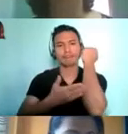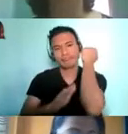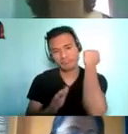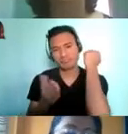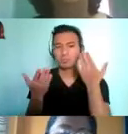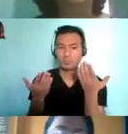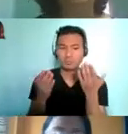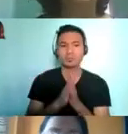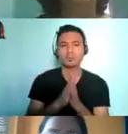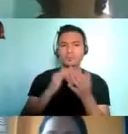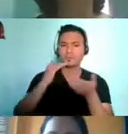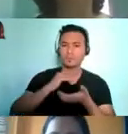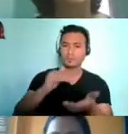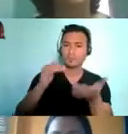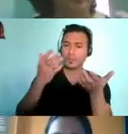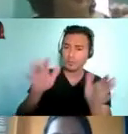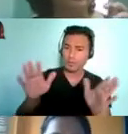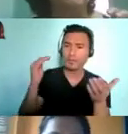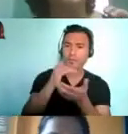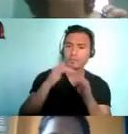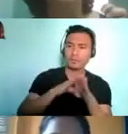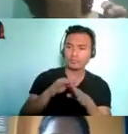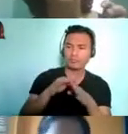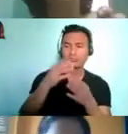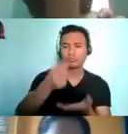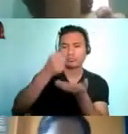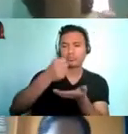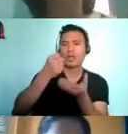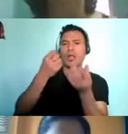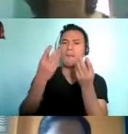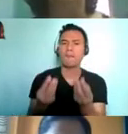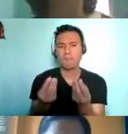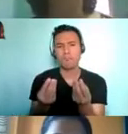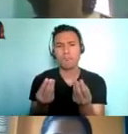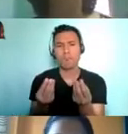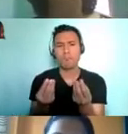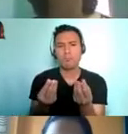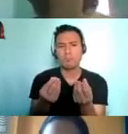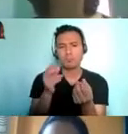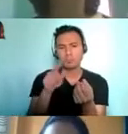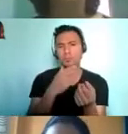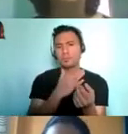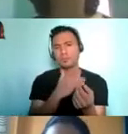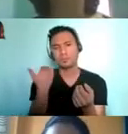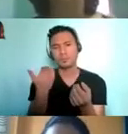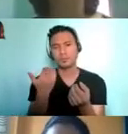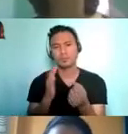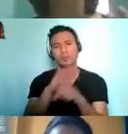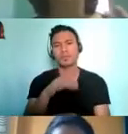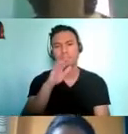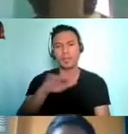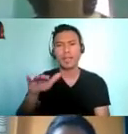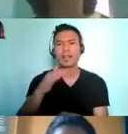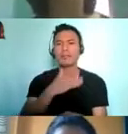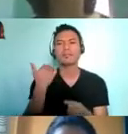अनि जन्मिसकेपछि नि बच्चा चाहिँ एकदमै कम तौलको जन्मिने, त्यसले गर्दाखेरि बाल मृत्युदर पनि